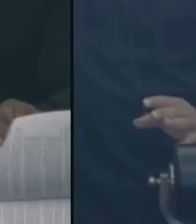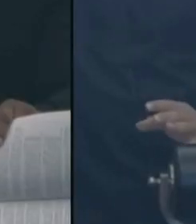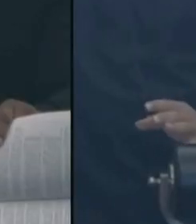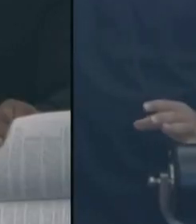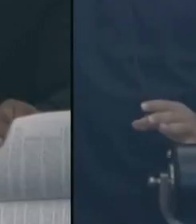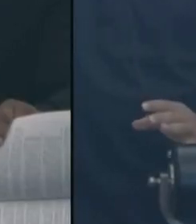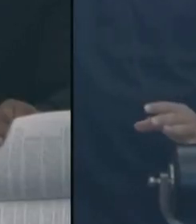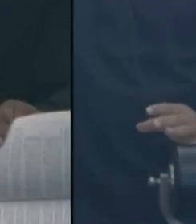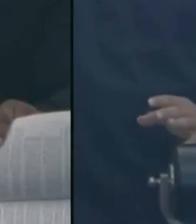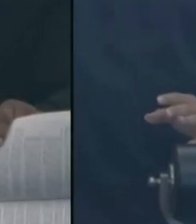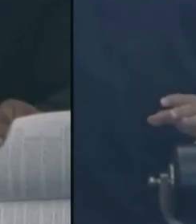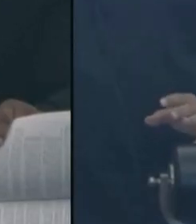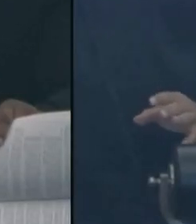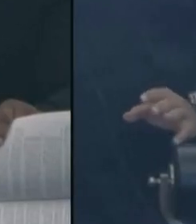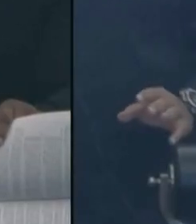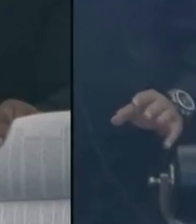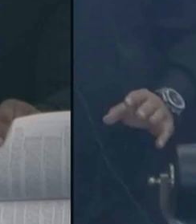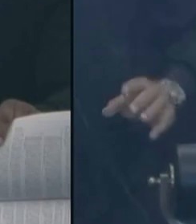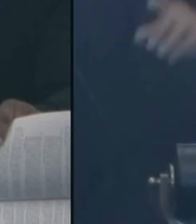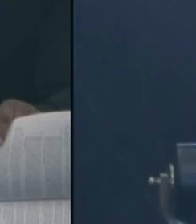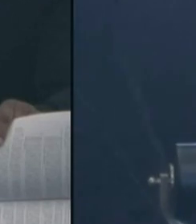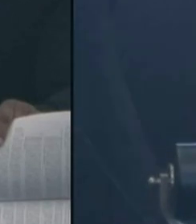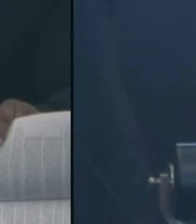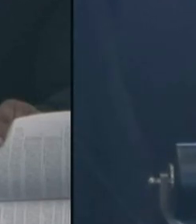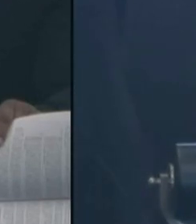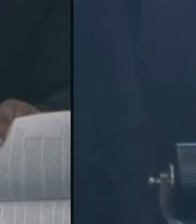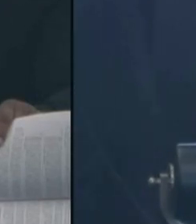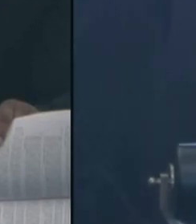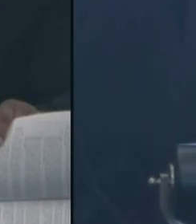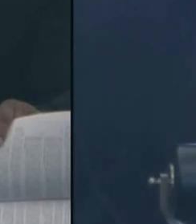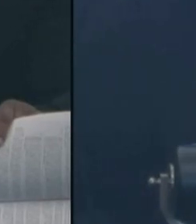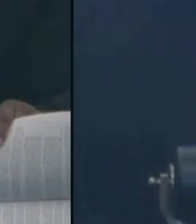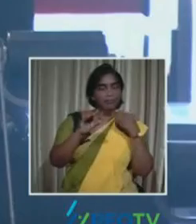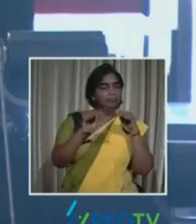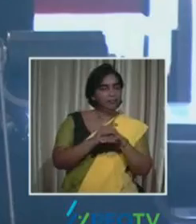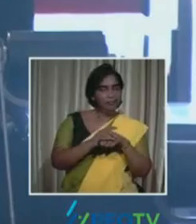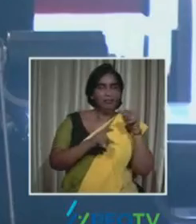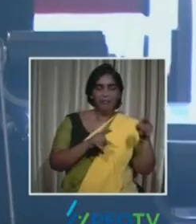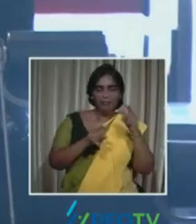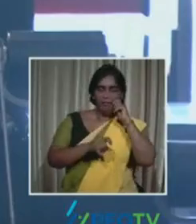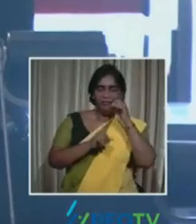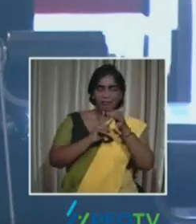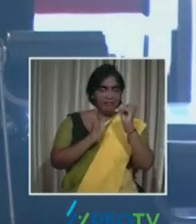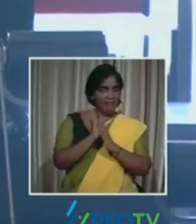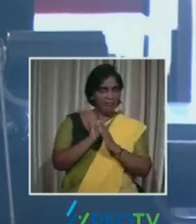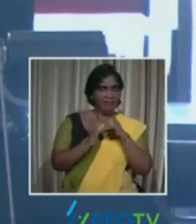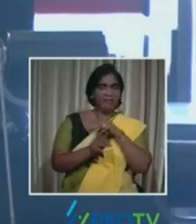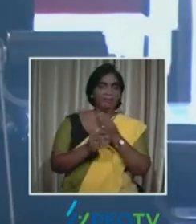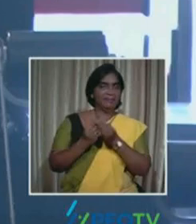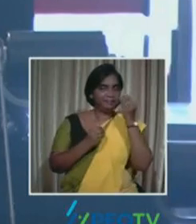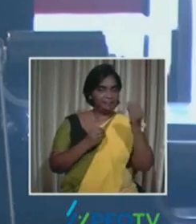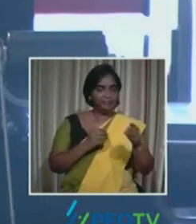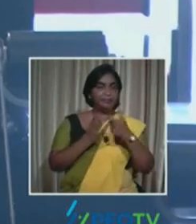මන්ත්‍රීවරුන් කළු පැහැ වර්ණයෙන් යුත් ඇඳුමෙන් සැරසී අද පාර්ලිමේන්තු සැසිවාරයට සහභාගී වුණා. ඒ ජනාධිපති කමිෂන් එකේ ලබා දීලා